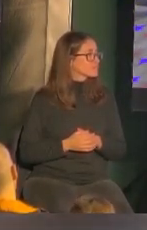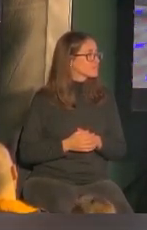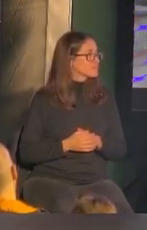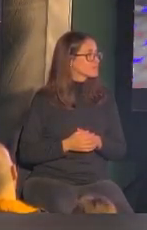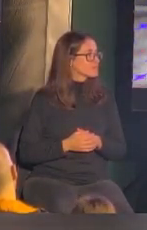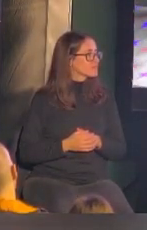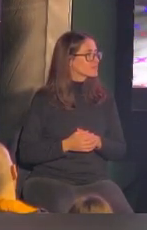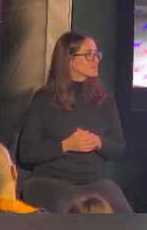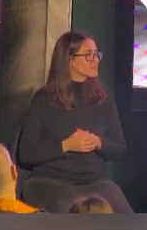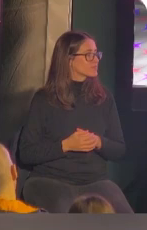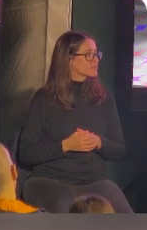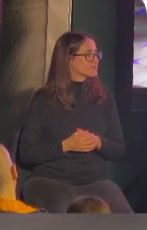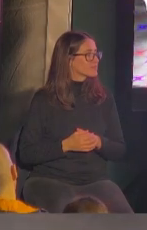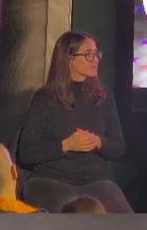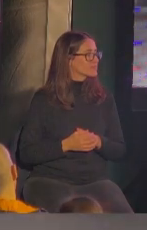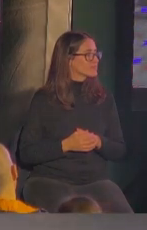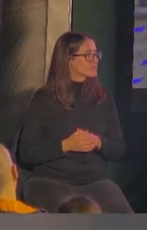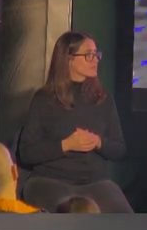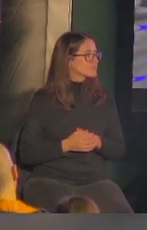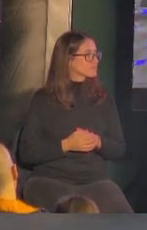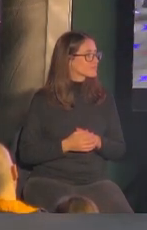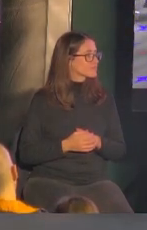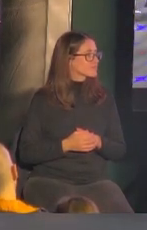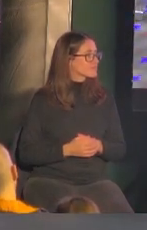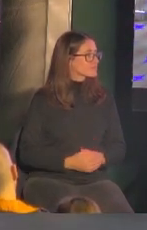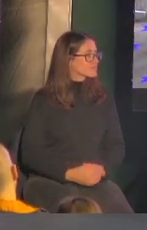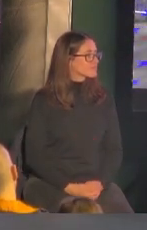Vale, merci. Gràcies.